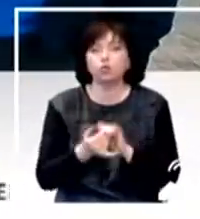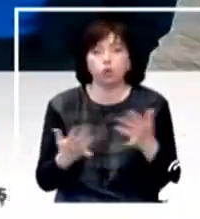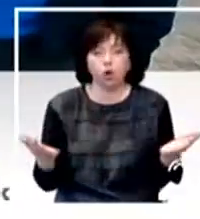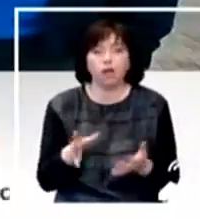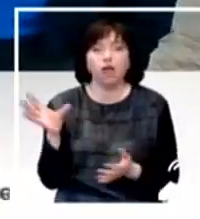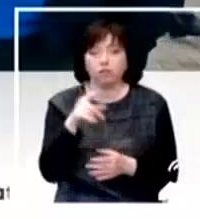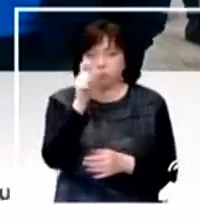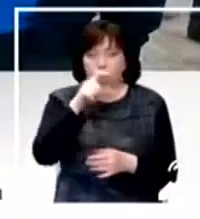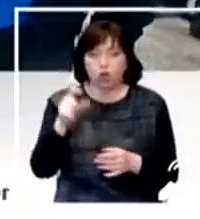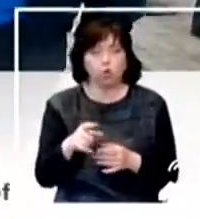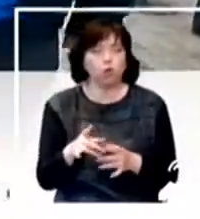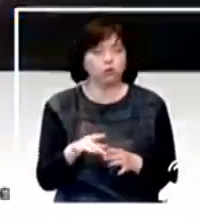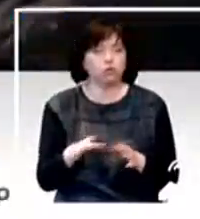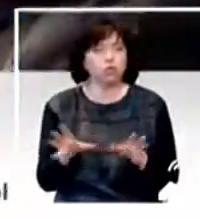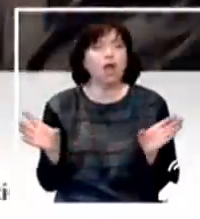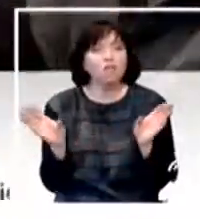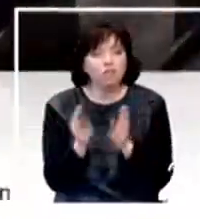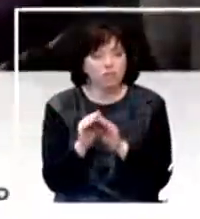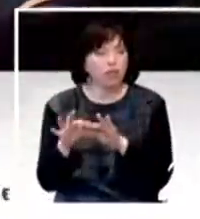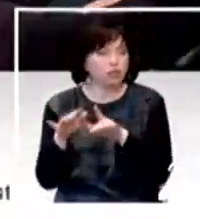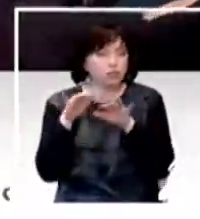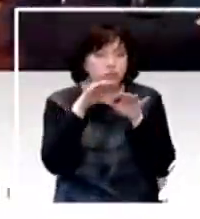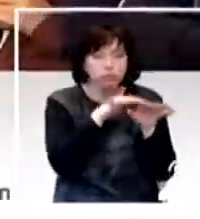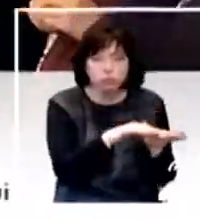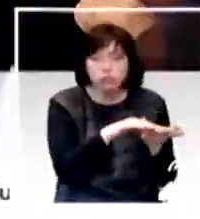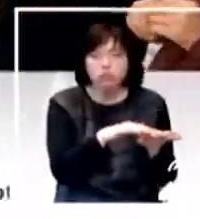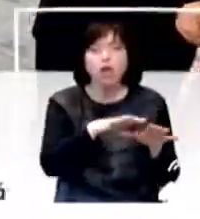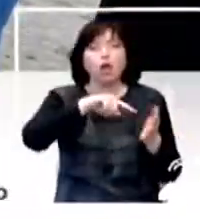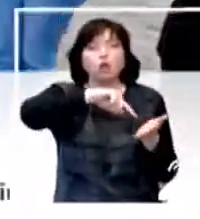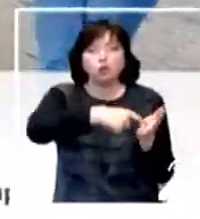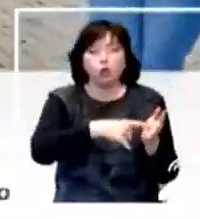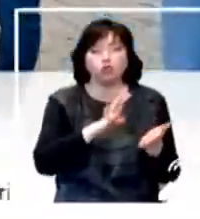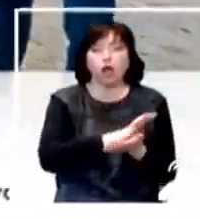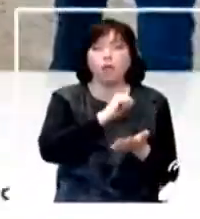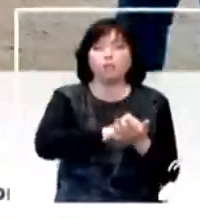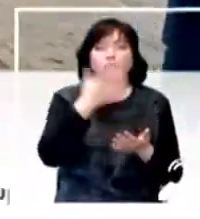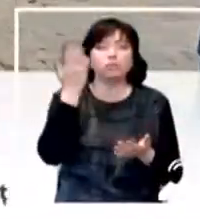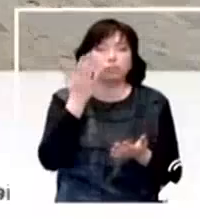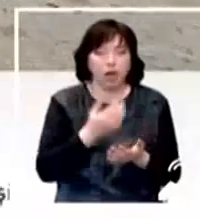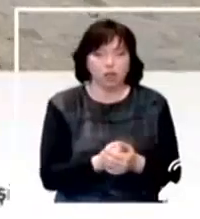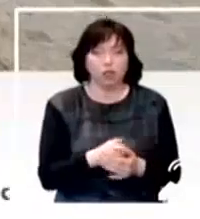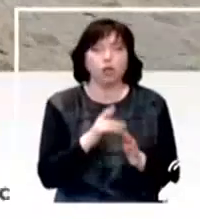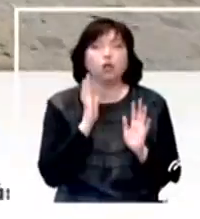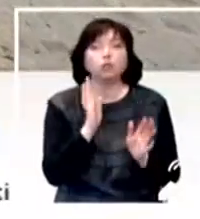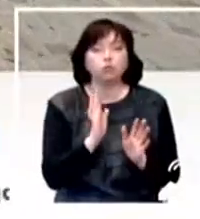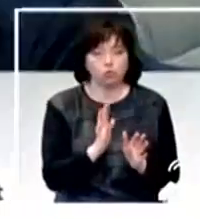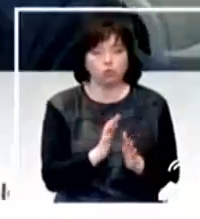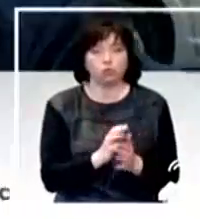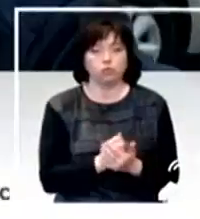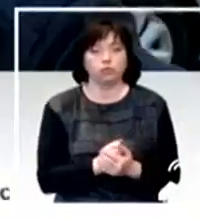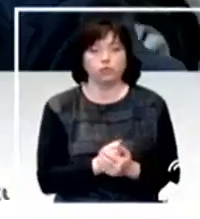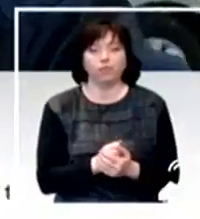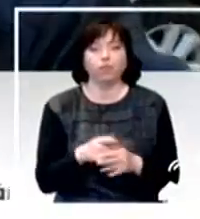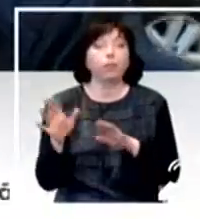pleacă organizat, intră în zona sterilă. Am fixat 3 puluri de presă. Numai unul singur va fi la summit dintre acestea.